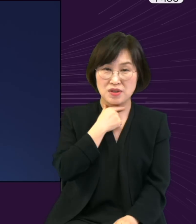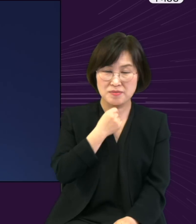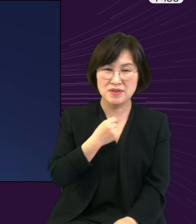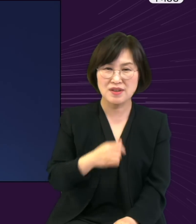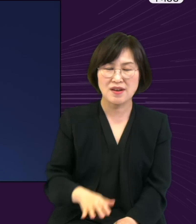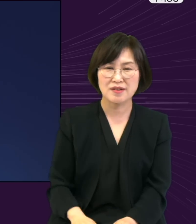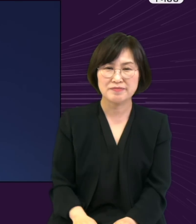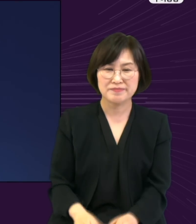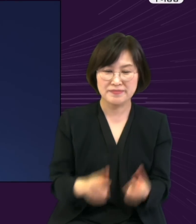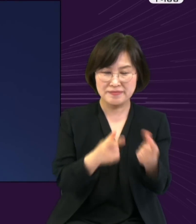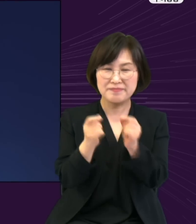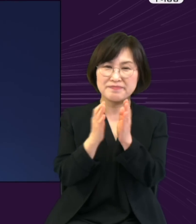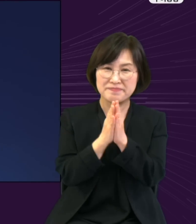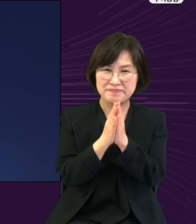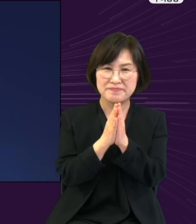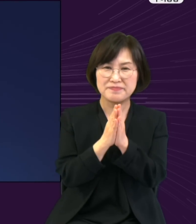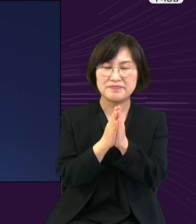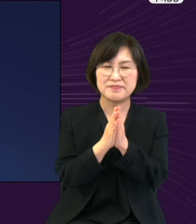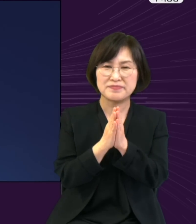함께 기도하겠습니다.